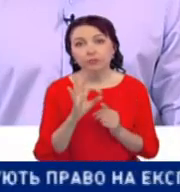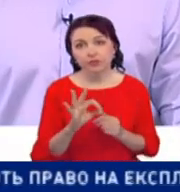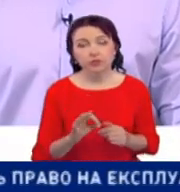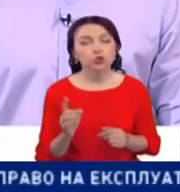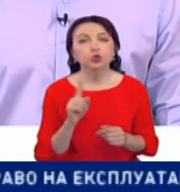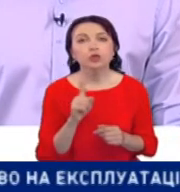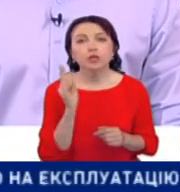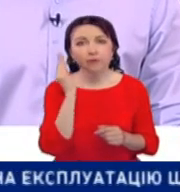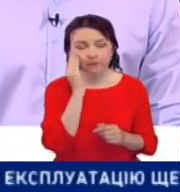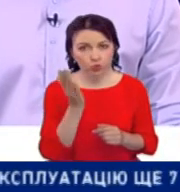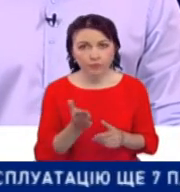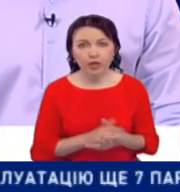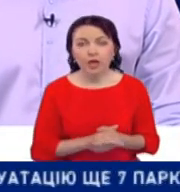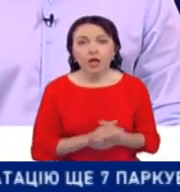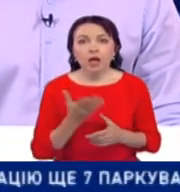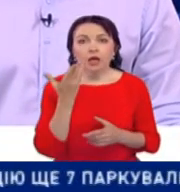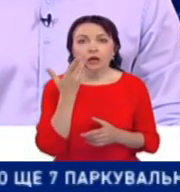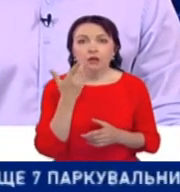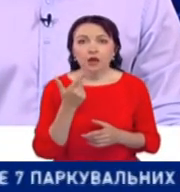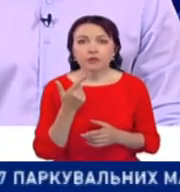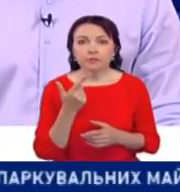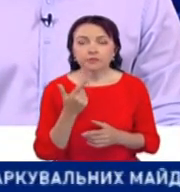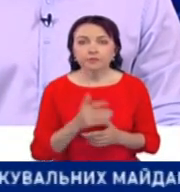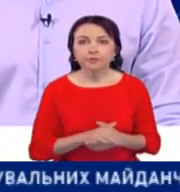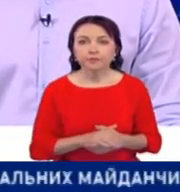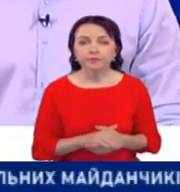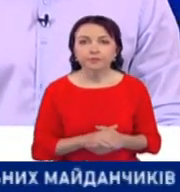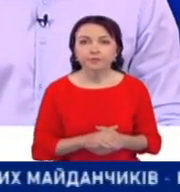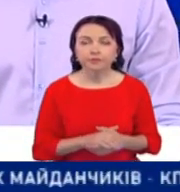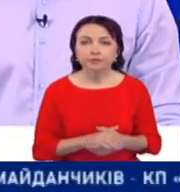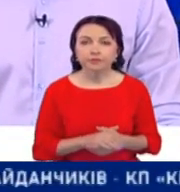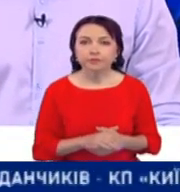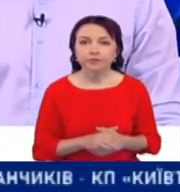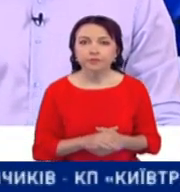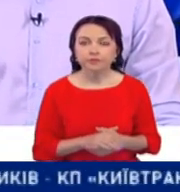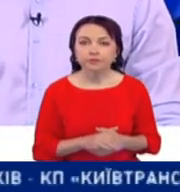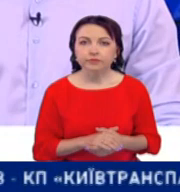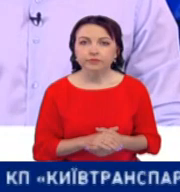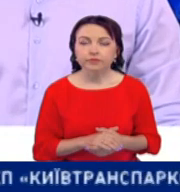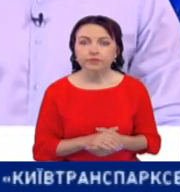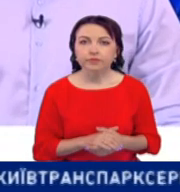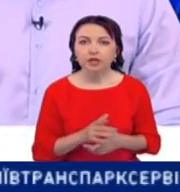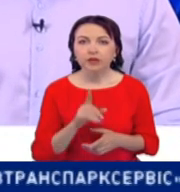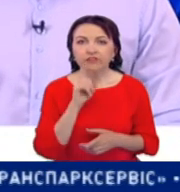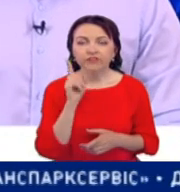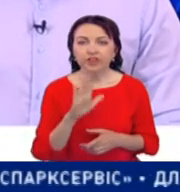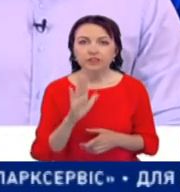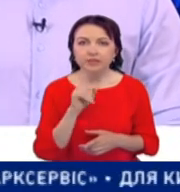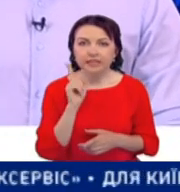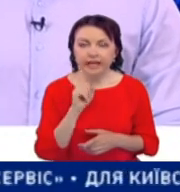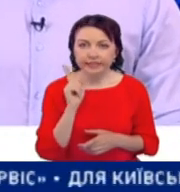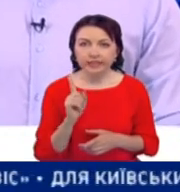имею в виду? Так. Вы понимаете, когда первый визит Владимир Зеленский, а он